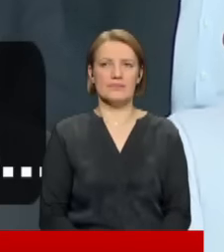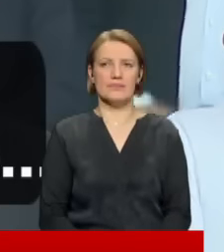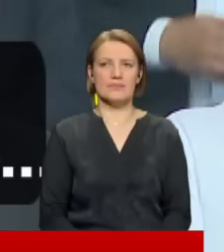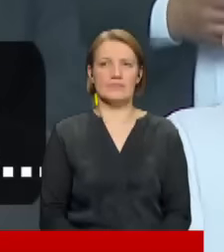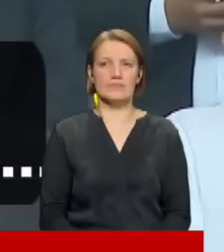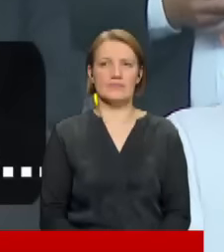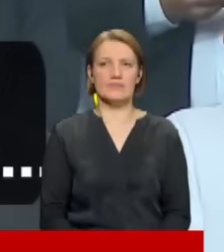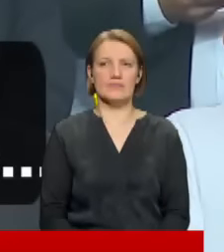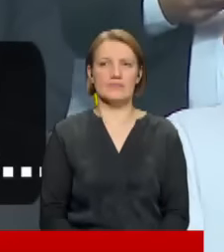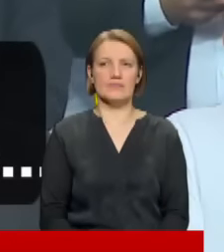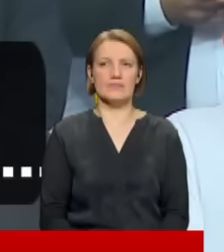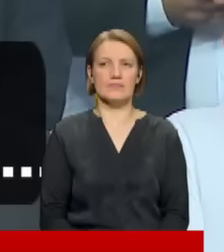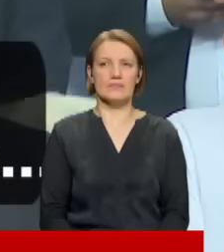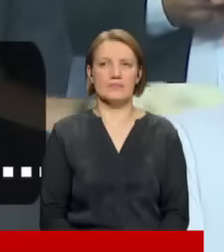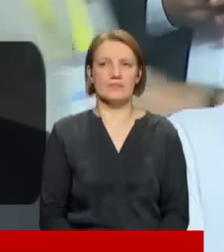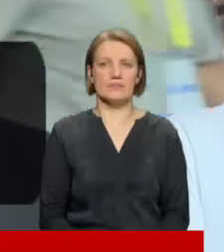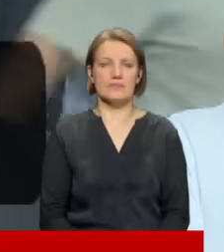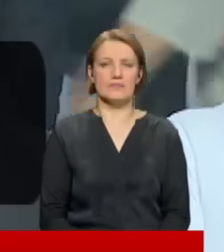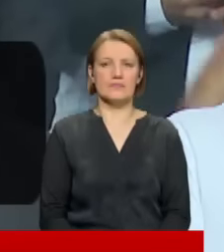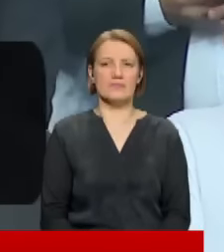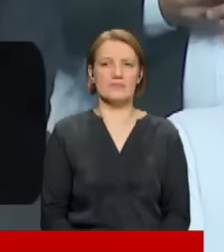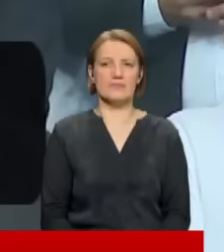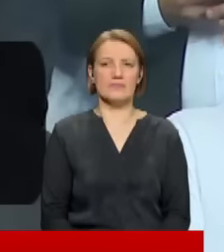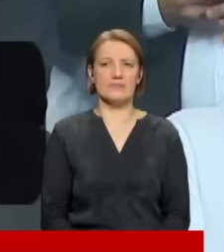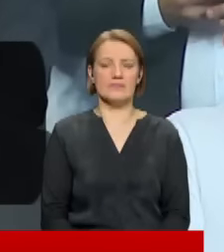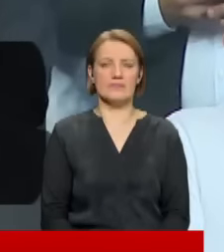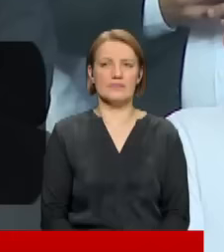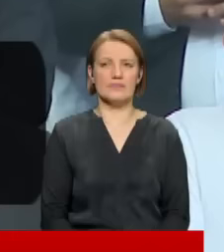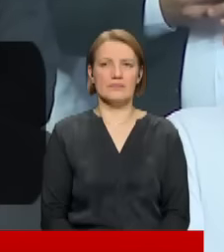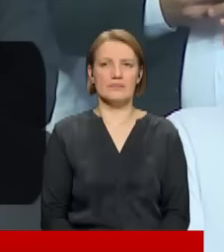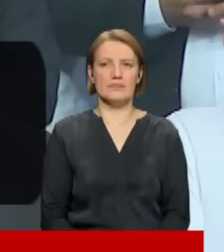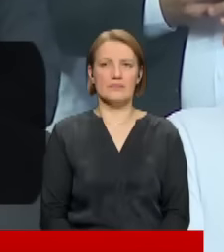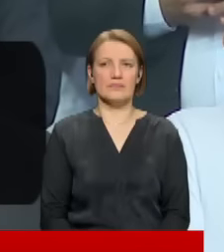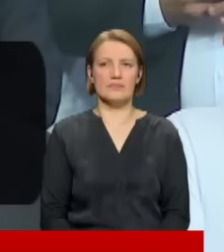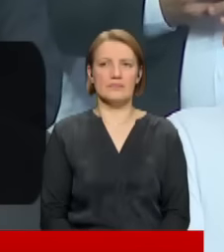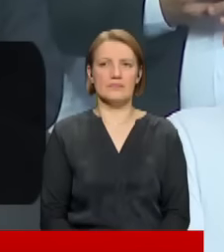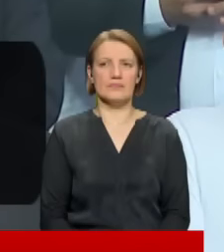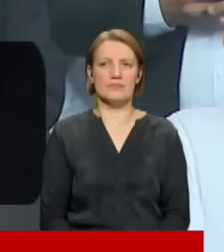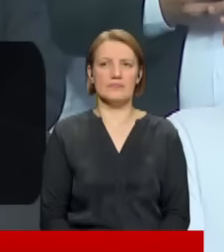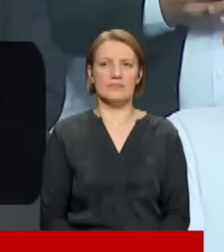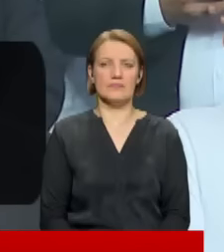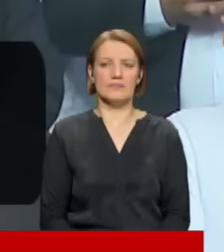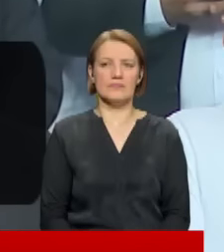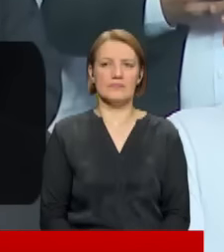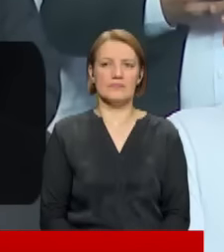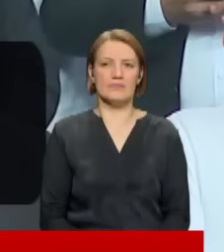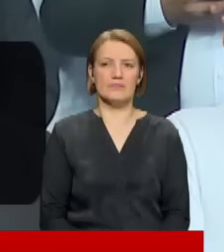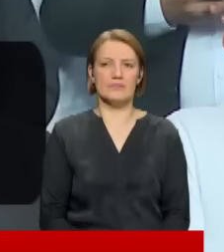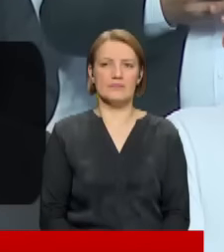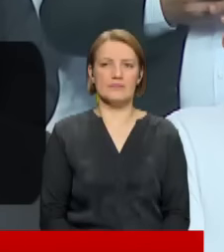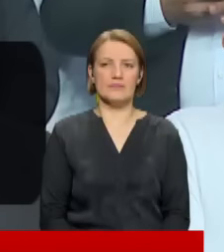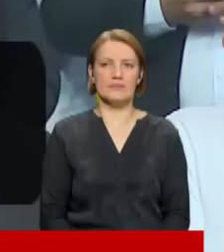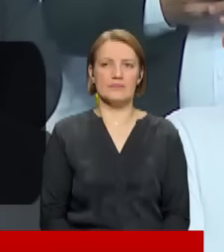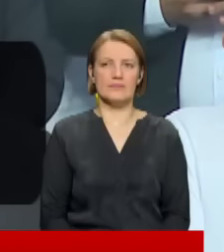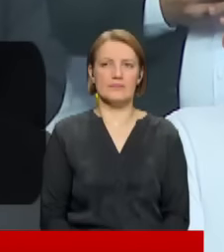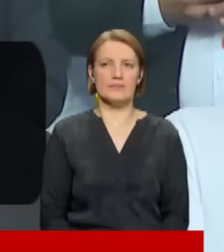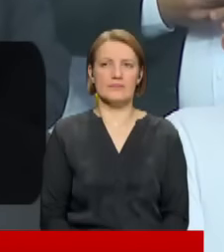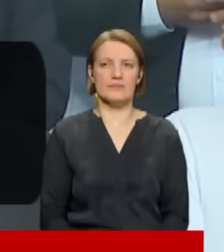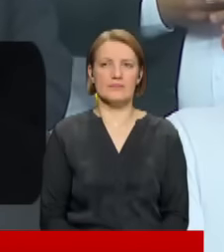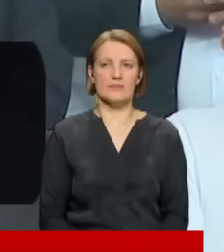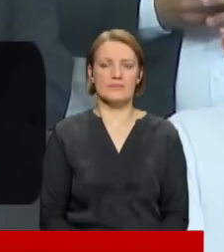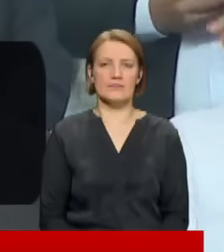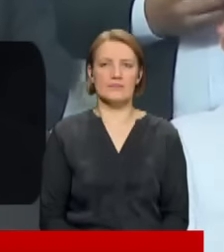çeviren siz değerli kongrelerimize şahsım, yönetim kurulum ve tüm camiamız adına